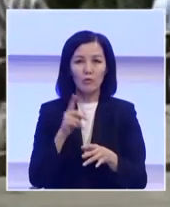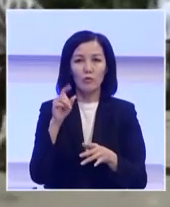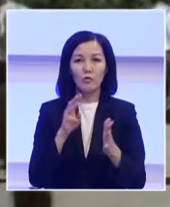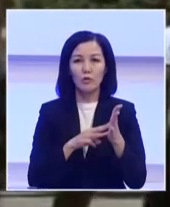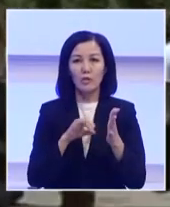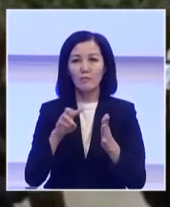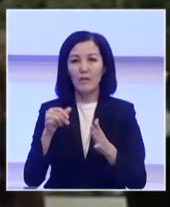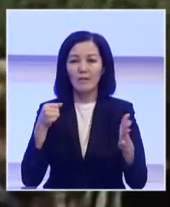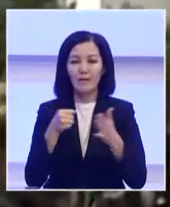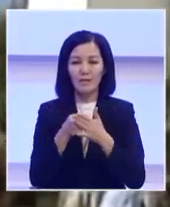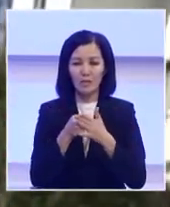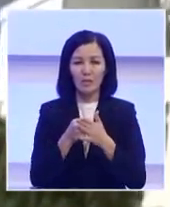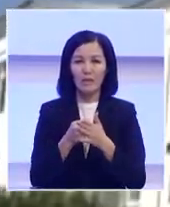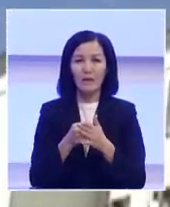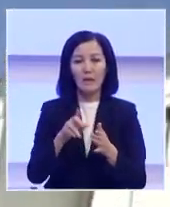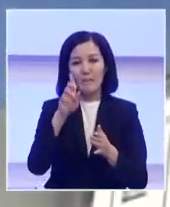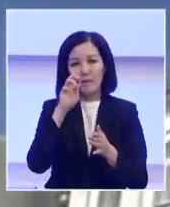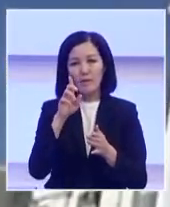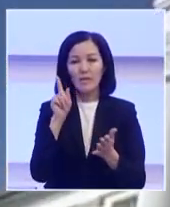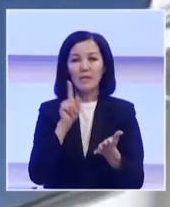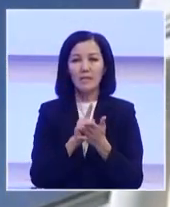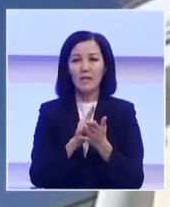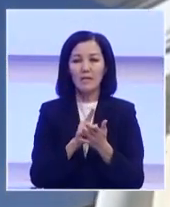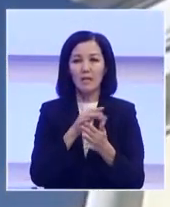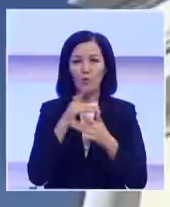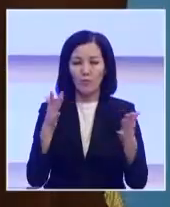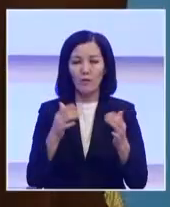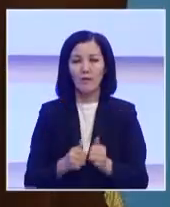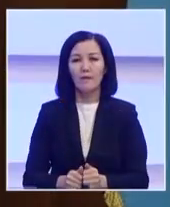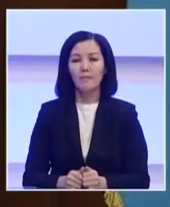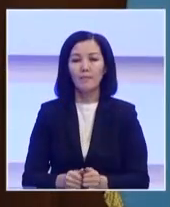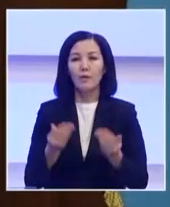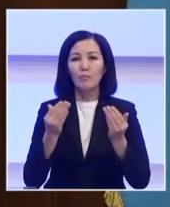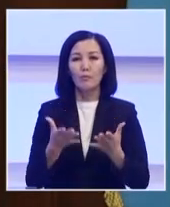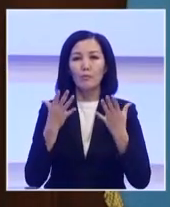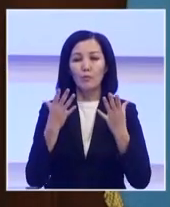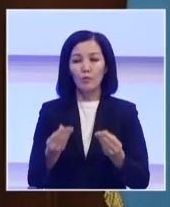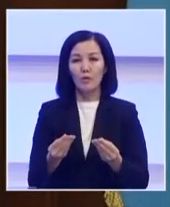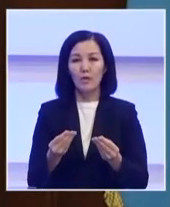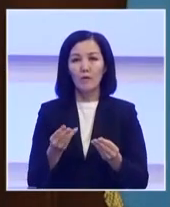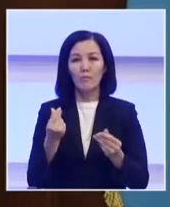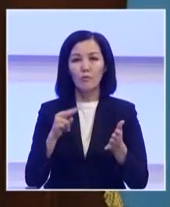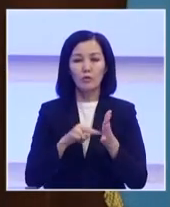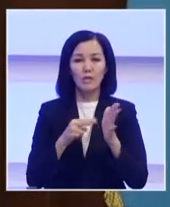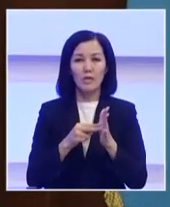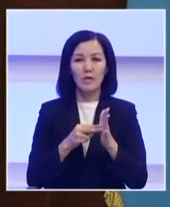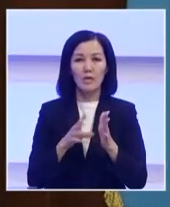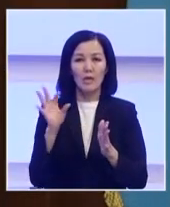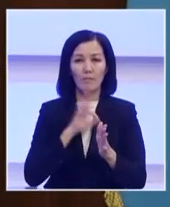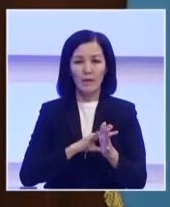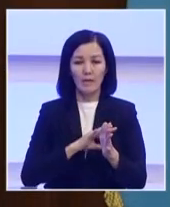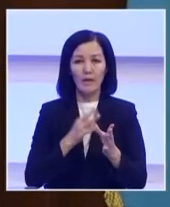миллиард теңге. Табысына сай мемлекетке салығы да еселеніпті. Бүгінгі күнге бюджетке түсетін